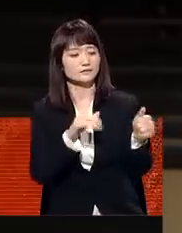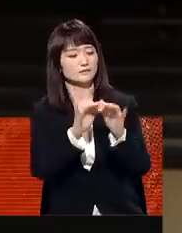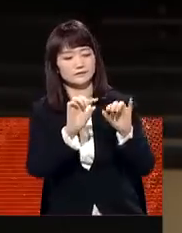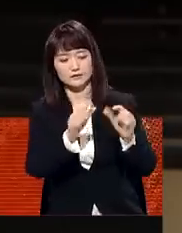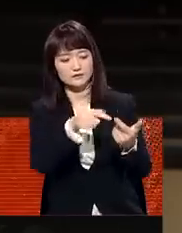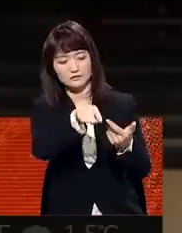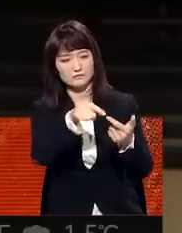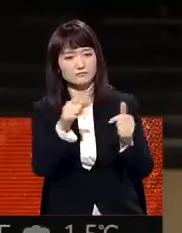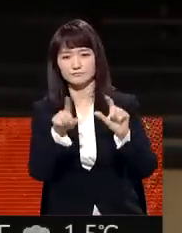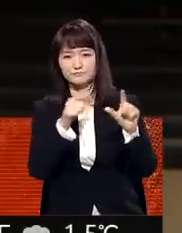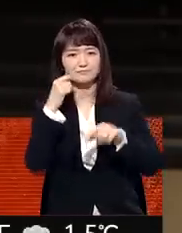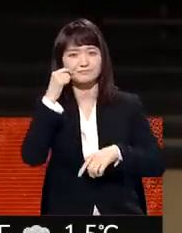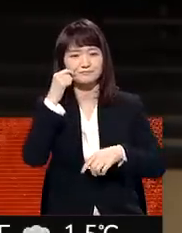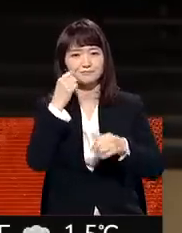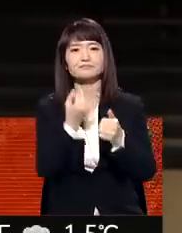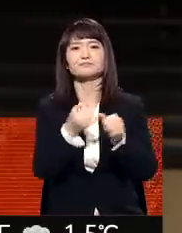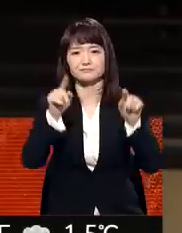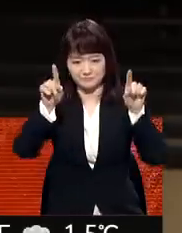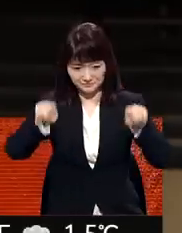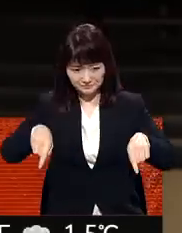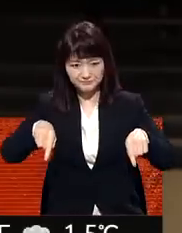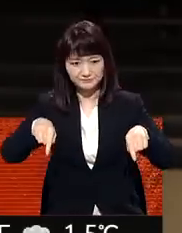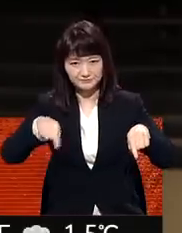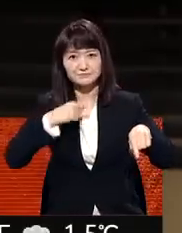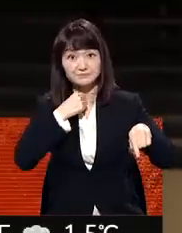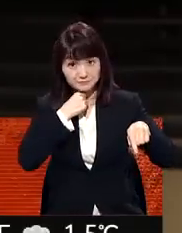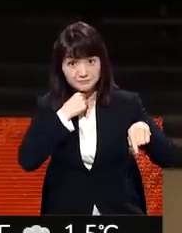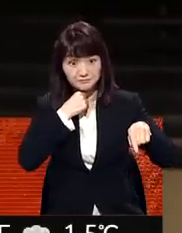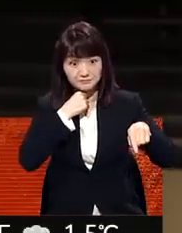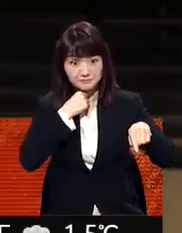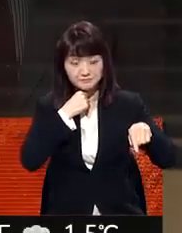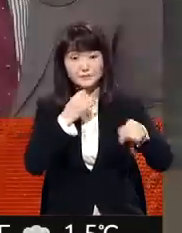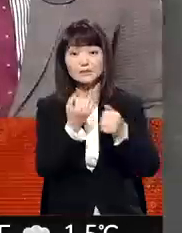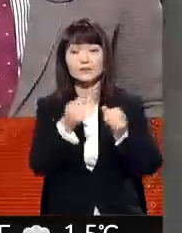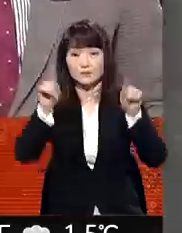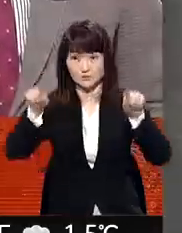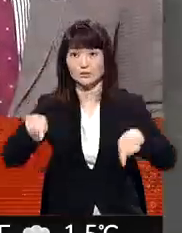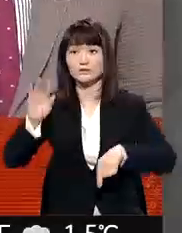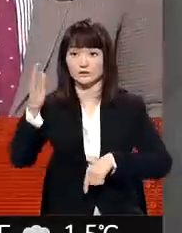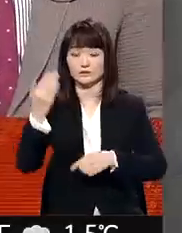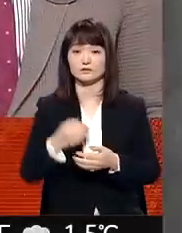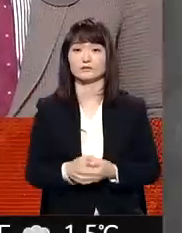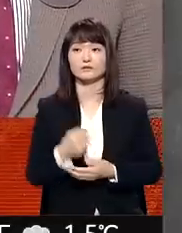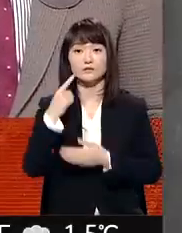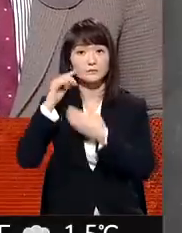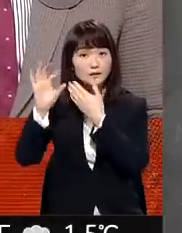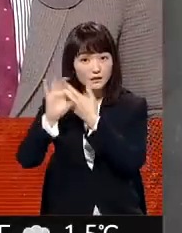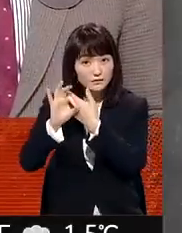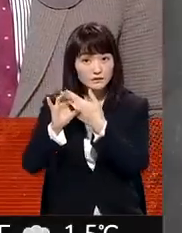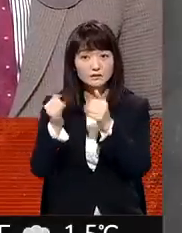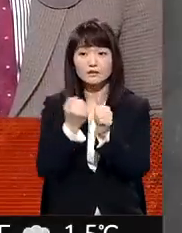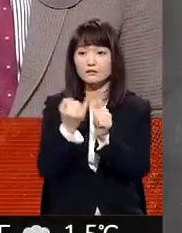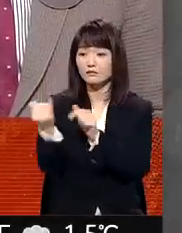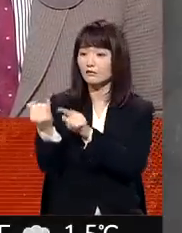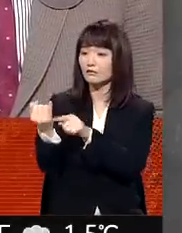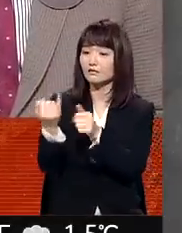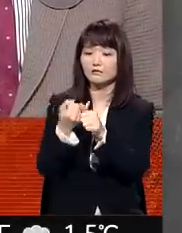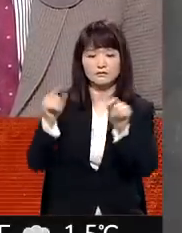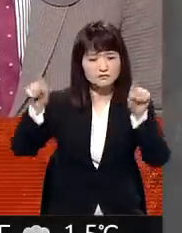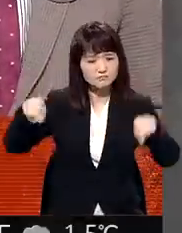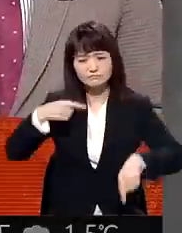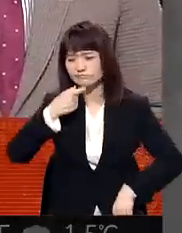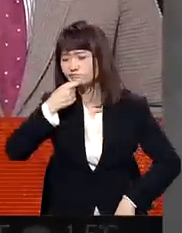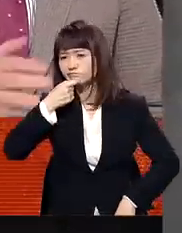것 같은 사람하고 못 살겠다 이혼하고자 한다면 이혼이 되는 거고요 근데 만약에 아내가 이혼을